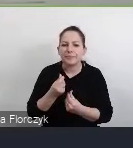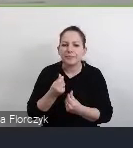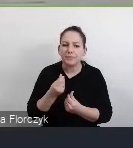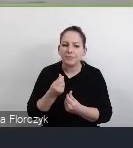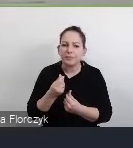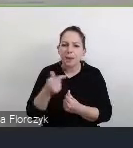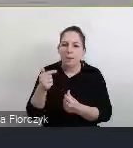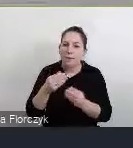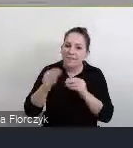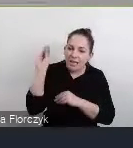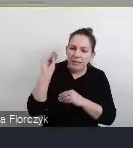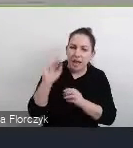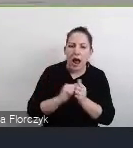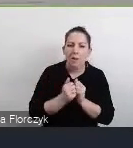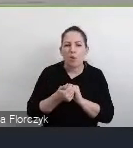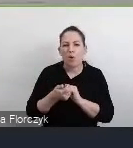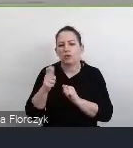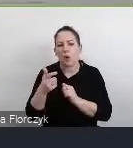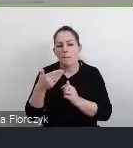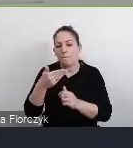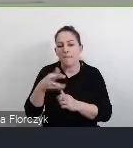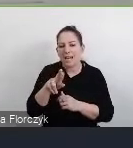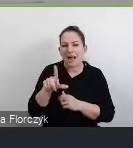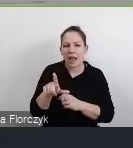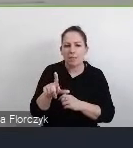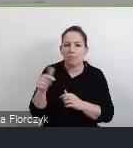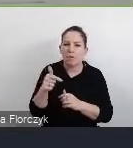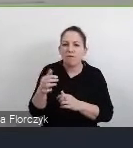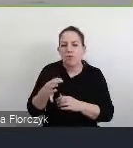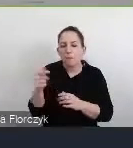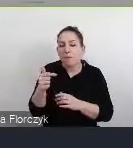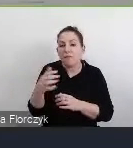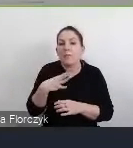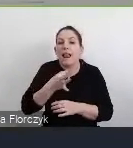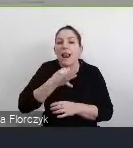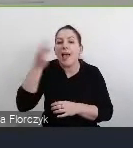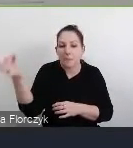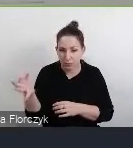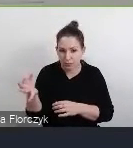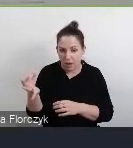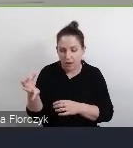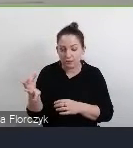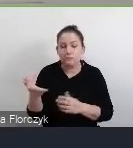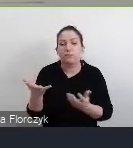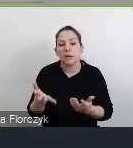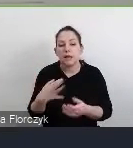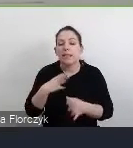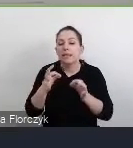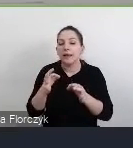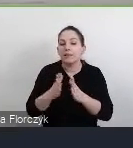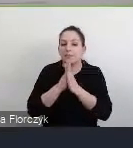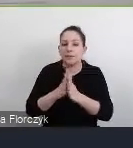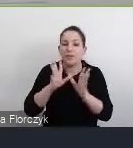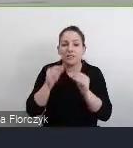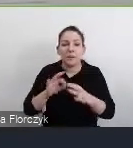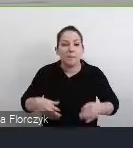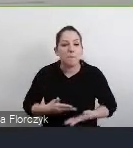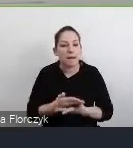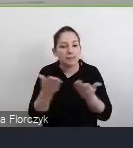czegoś powinno być więcej albo coś powinno być w MRL-u lepsze po prostu, więc teraz prosimy wszystkich Państwa o